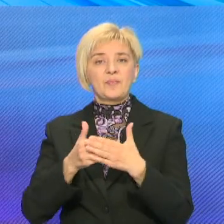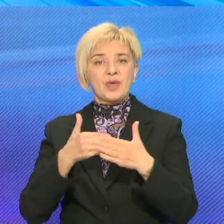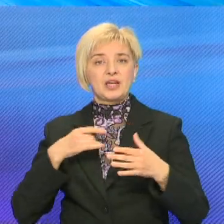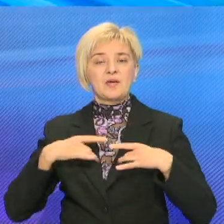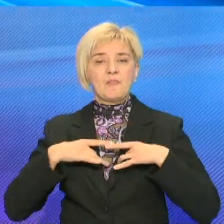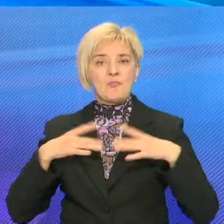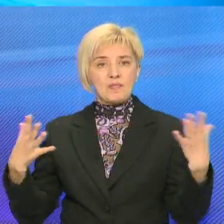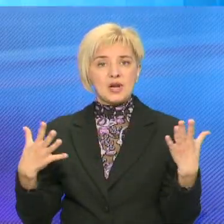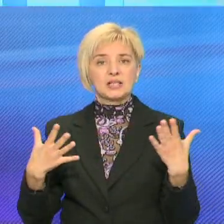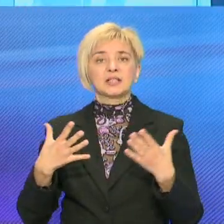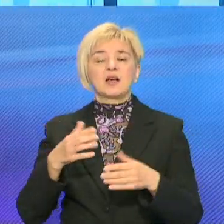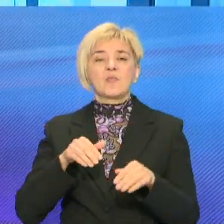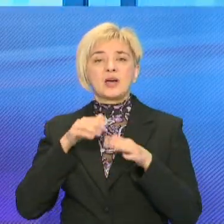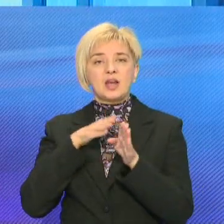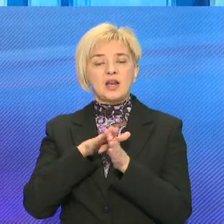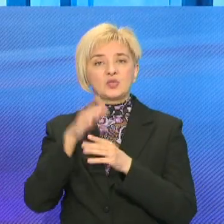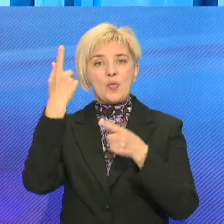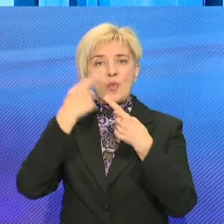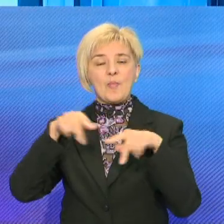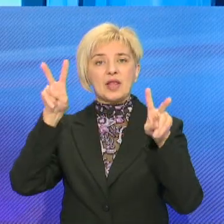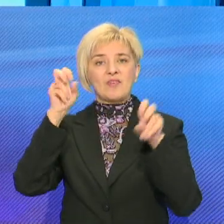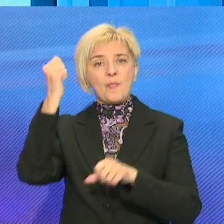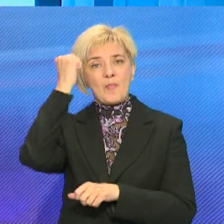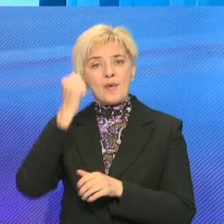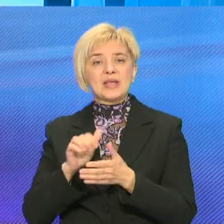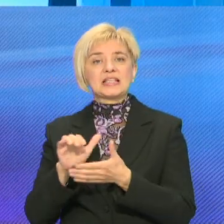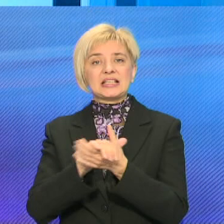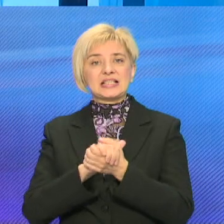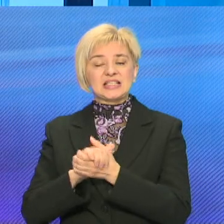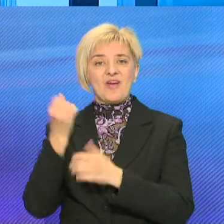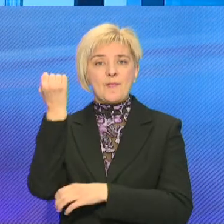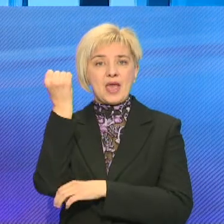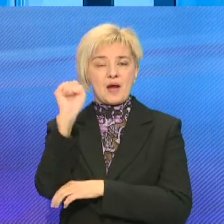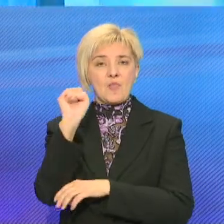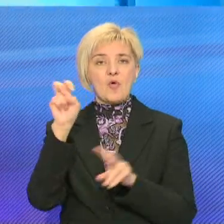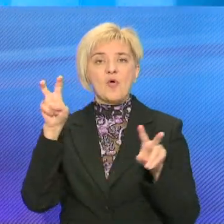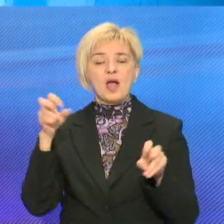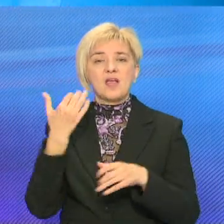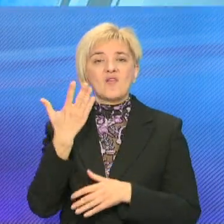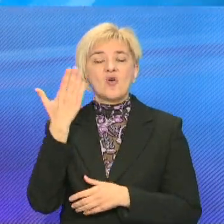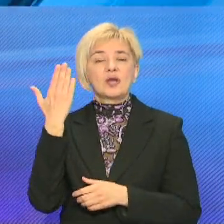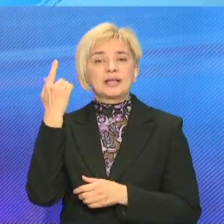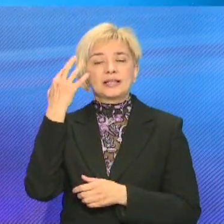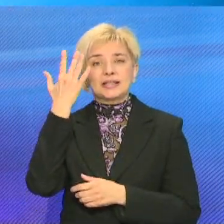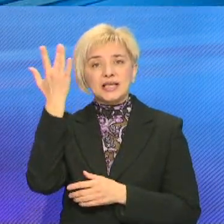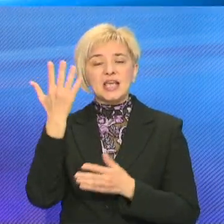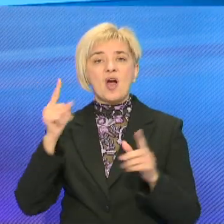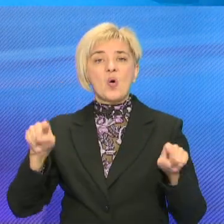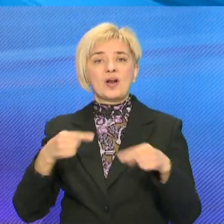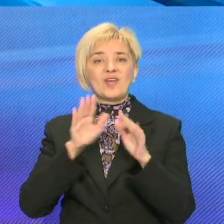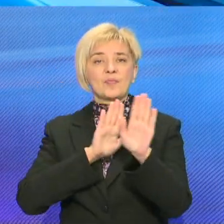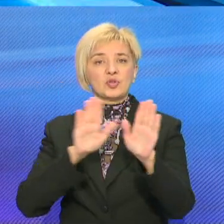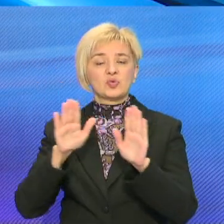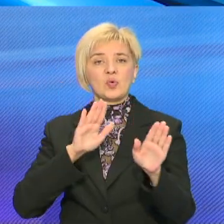17 вересня реализует проект под назвой «Память одинства перемога». Его идея – организовать визуальный музей Великой Отечественной войны под